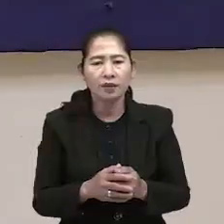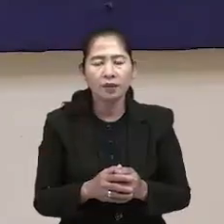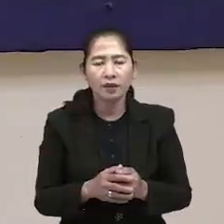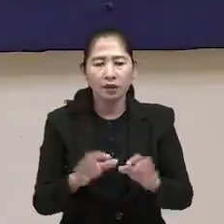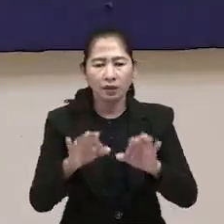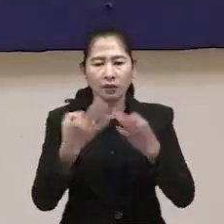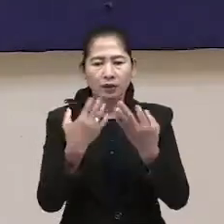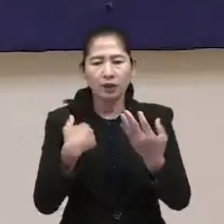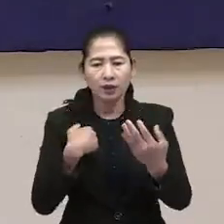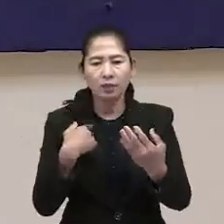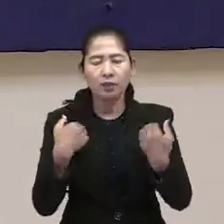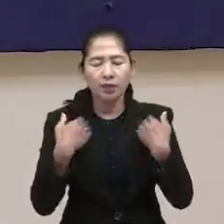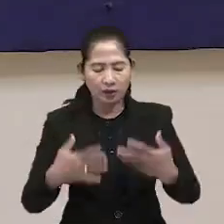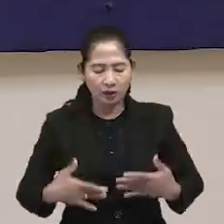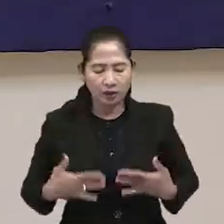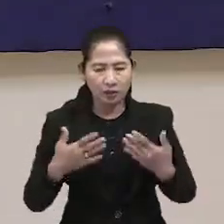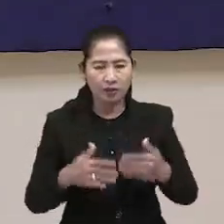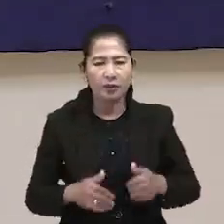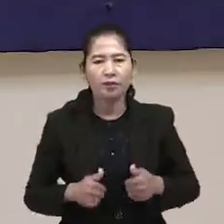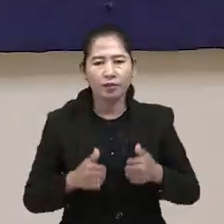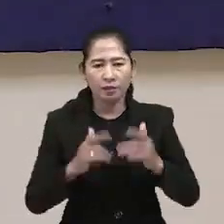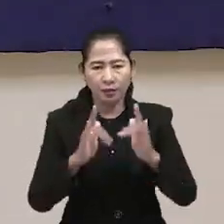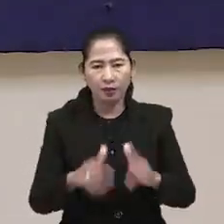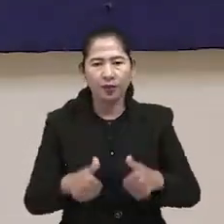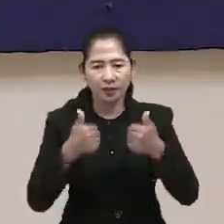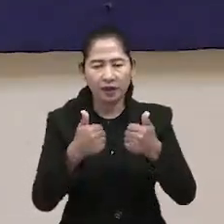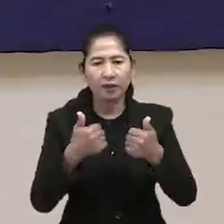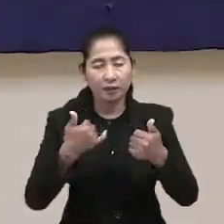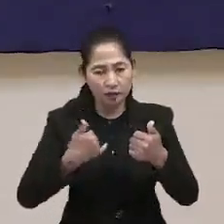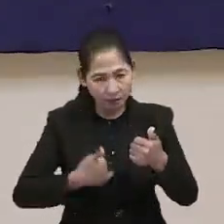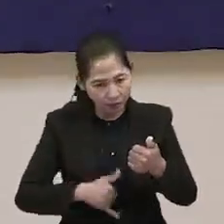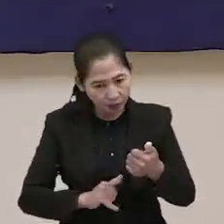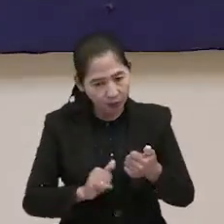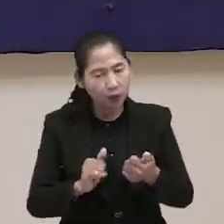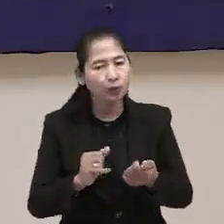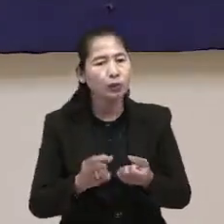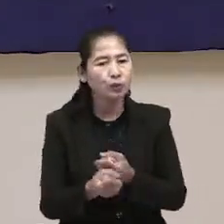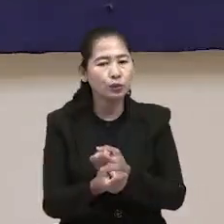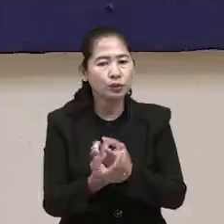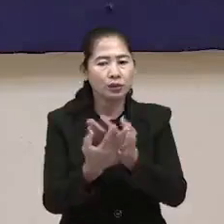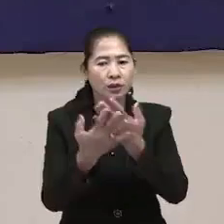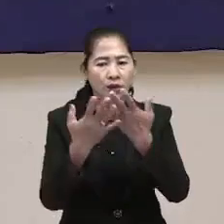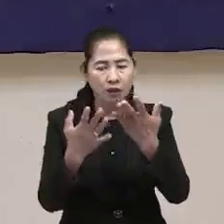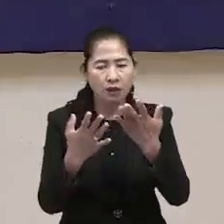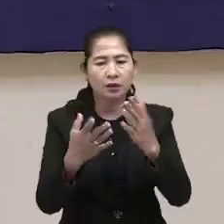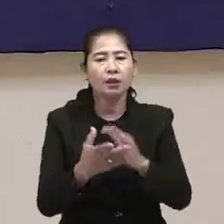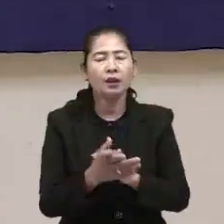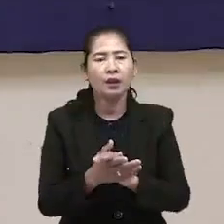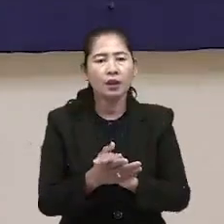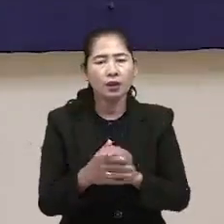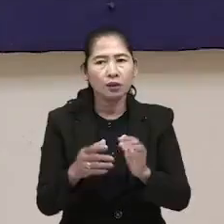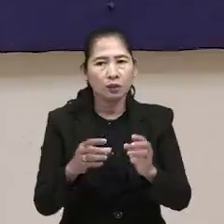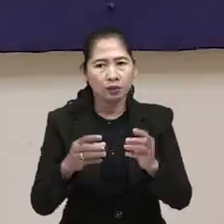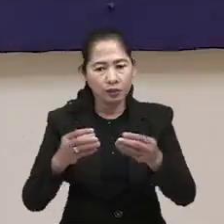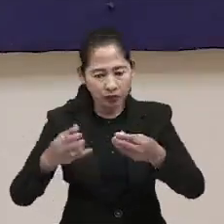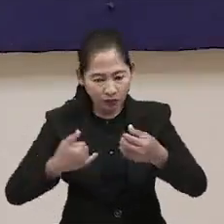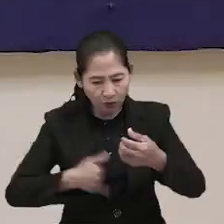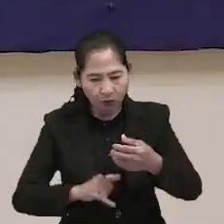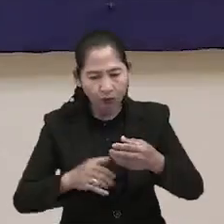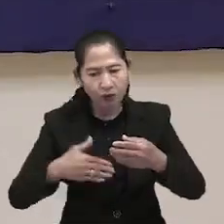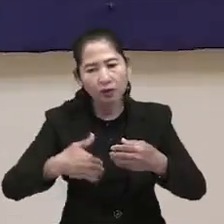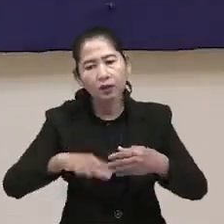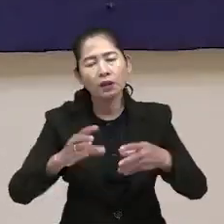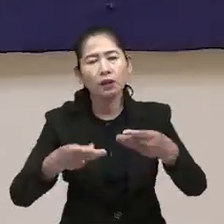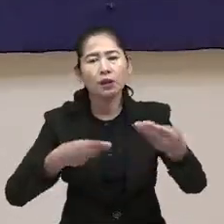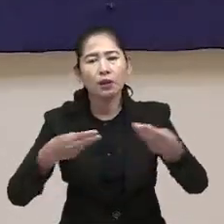គ្រួសារខ្ញុំនឹងមានជីវភាពប្រសើរបើវាមានកូនច្រើនចង់និយាយថានៅពេលដែលវាមានកូនច្រើនទៅខ្ញុំនឹងយកកូនទៅលក់ហើយគ្រួ